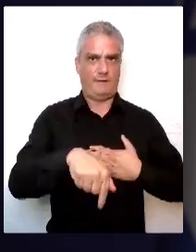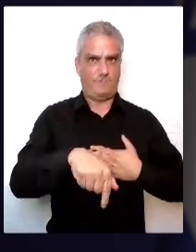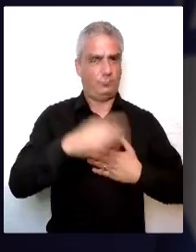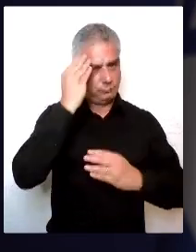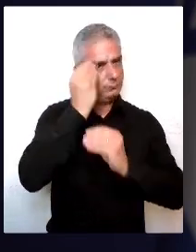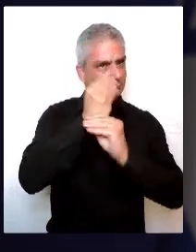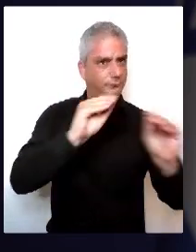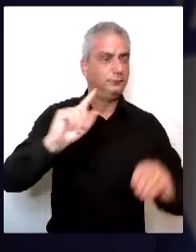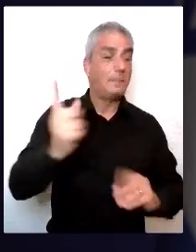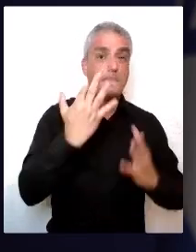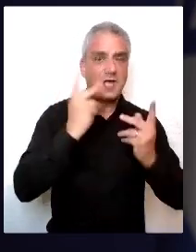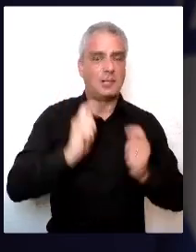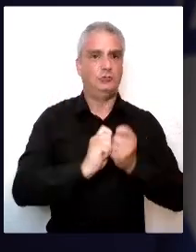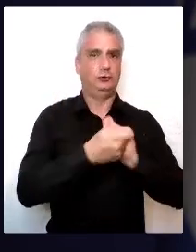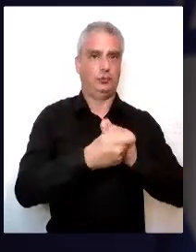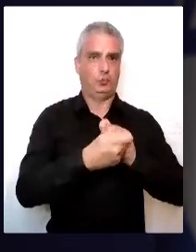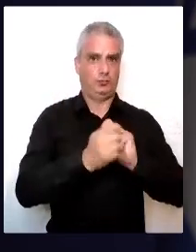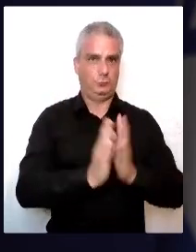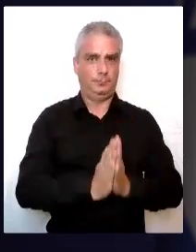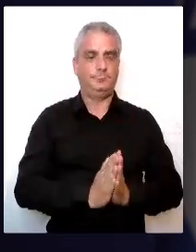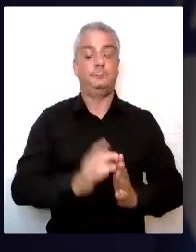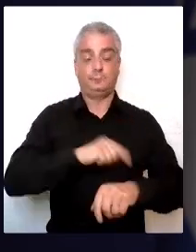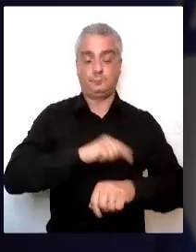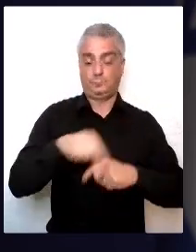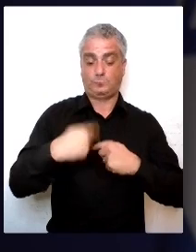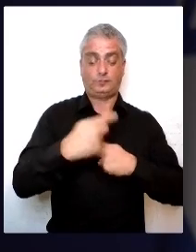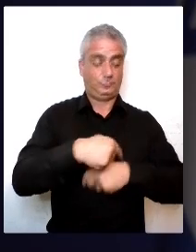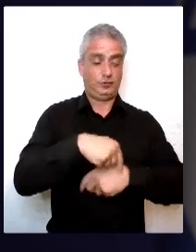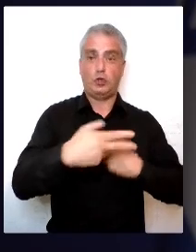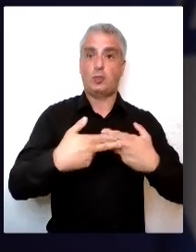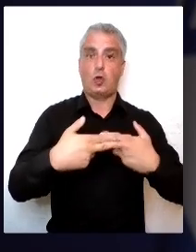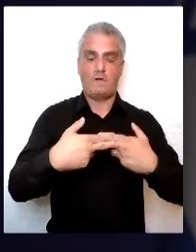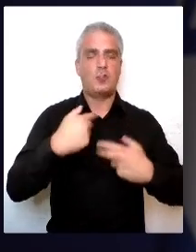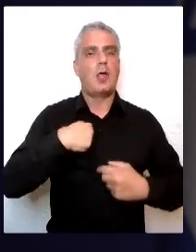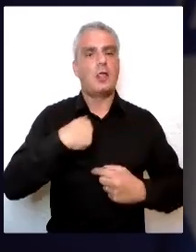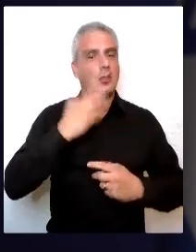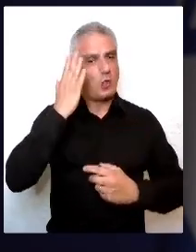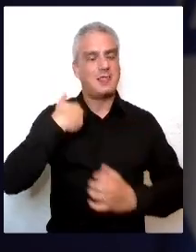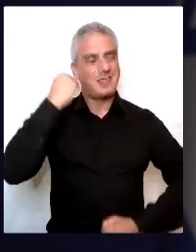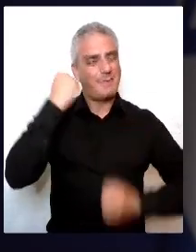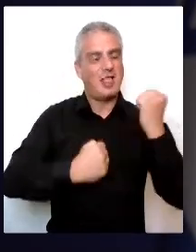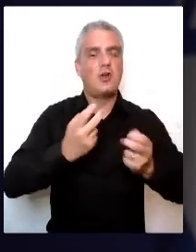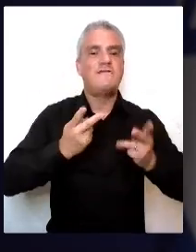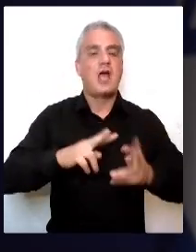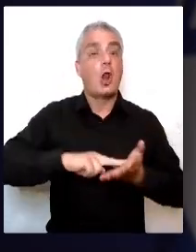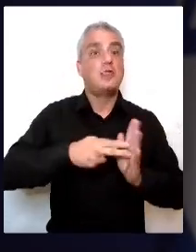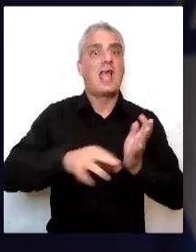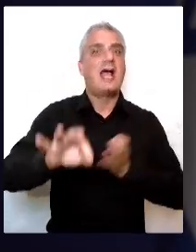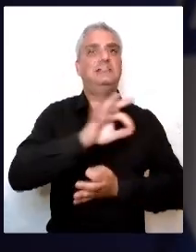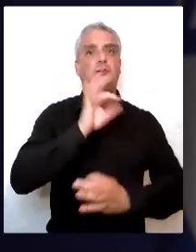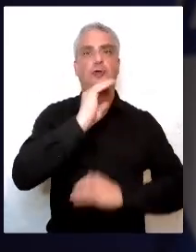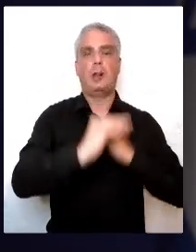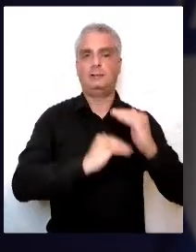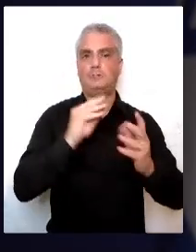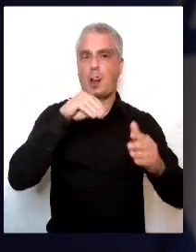אתכם ברגע שיש שינוי בשעות הקרובות אנחנו עתידים לתקוף יכולות אסטרטגיות שחז בלה את